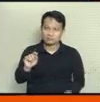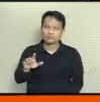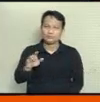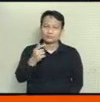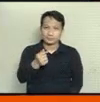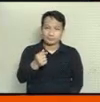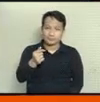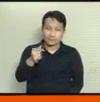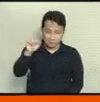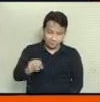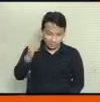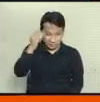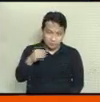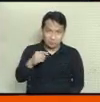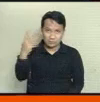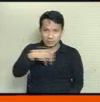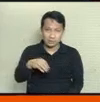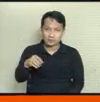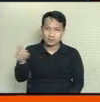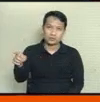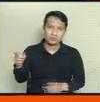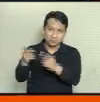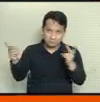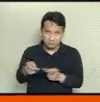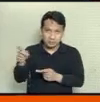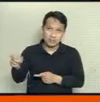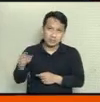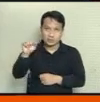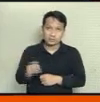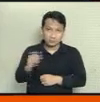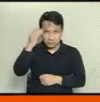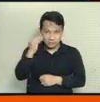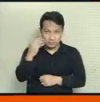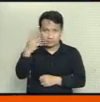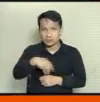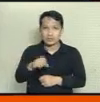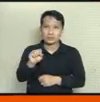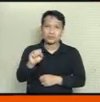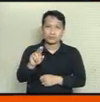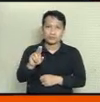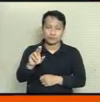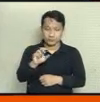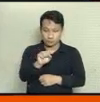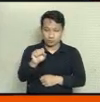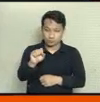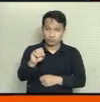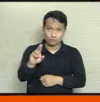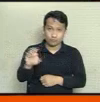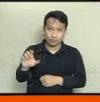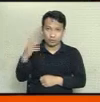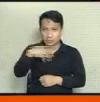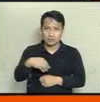mga kababayan natin yung mga magagandang tanawin ng mga lugar sa South Korea, sa Seoul in particular. At nagugustuhan ito ng